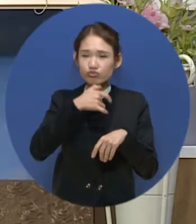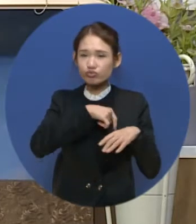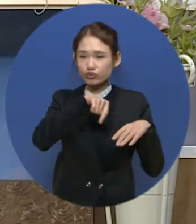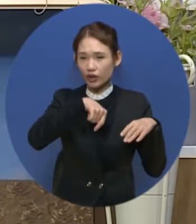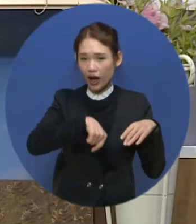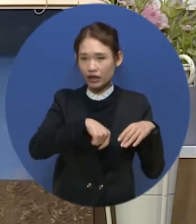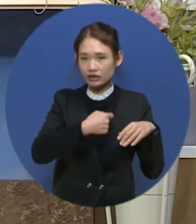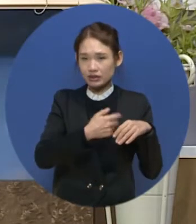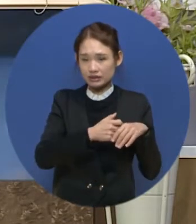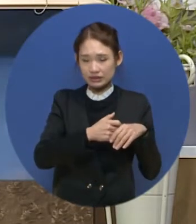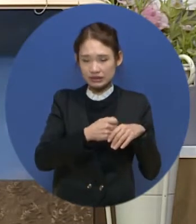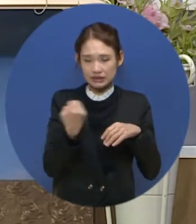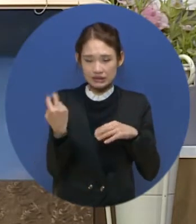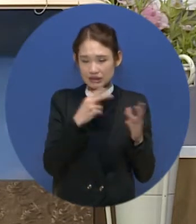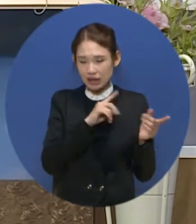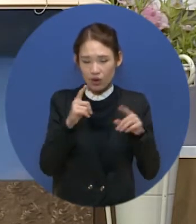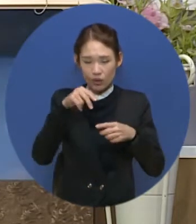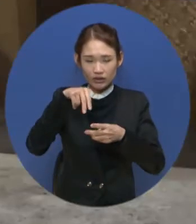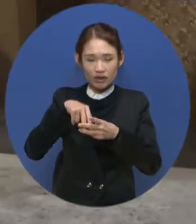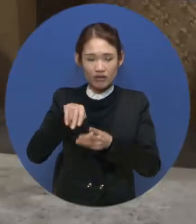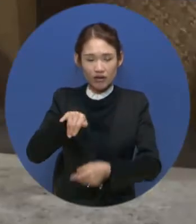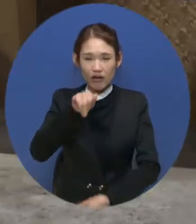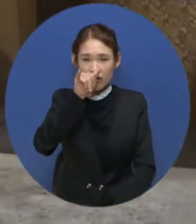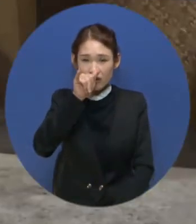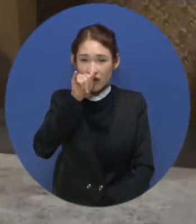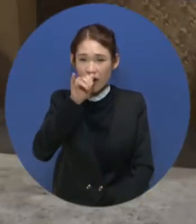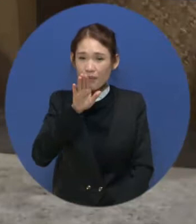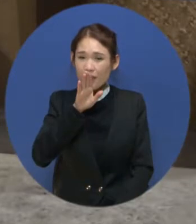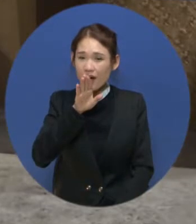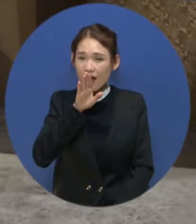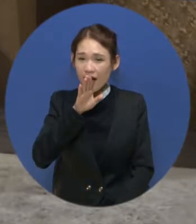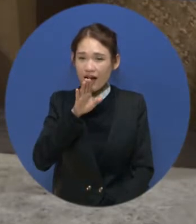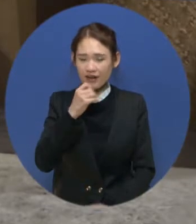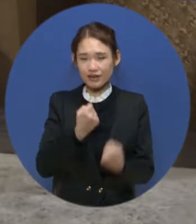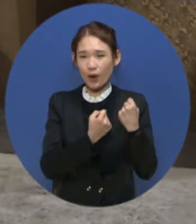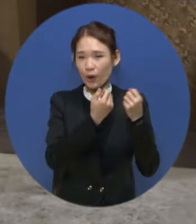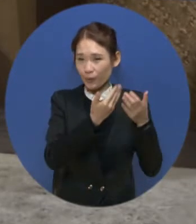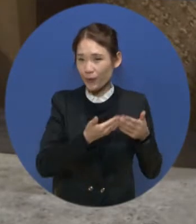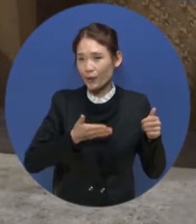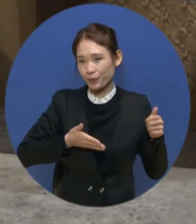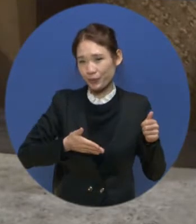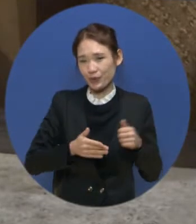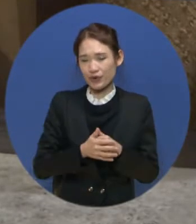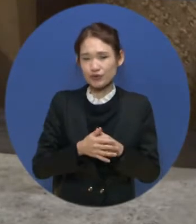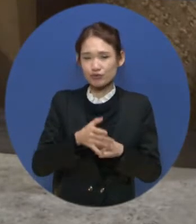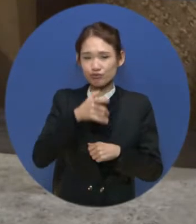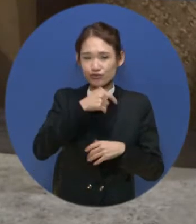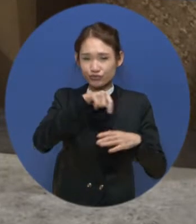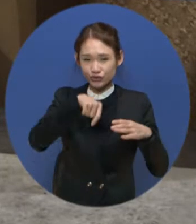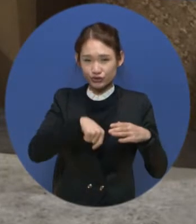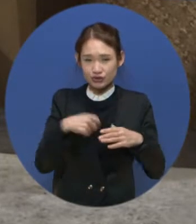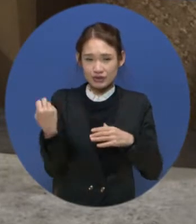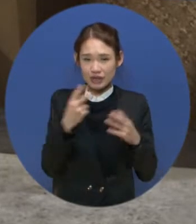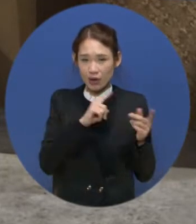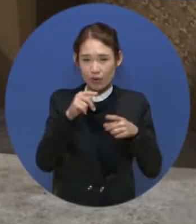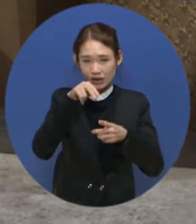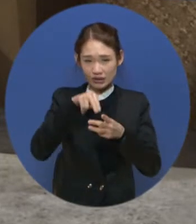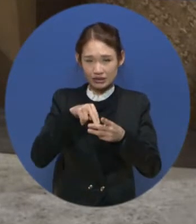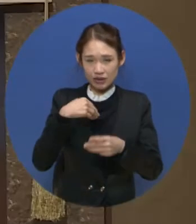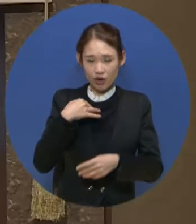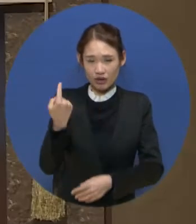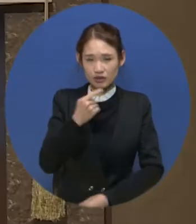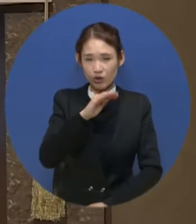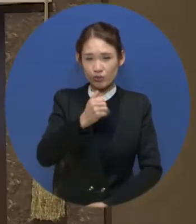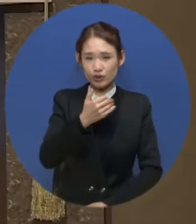들었는데 여기에 대해서도 설명을 좀 부탁드리겠습니다. 네네. 이 수중 재활센터는 저희가 이제